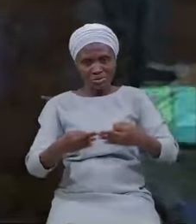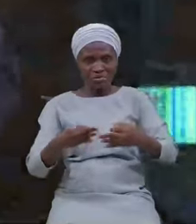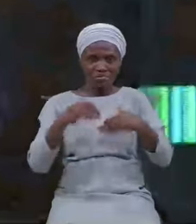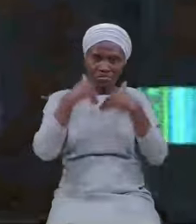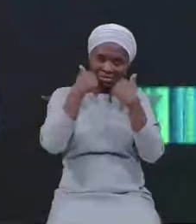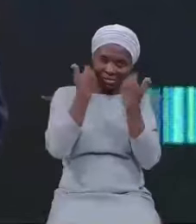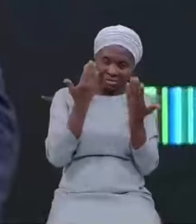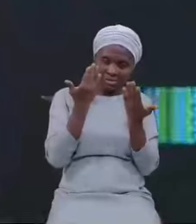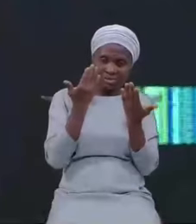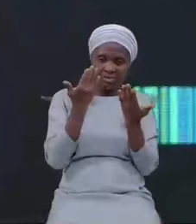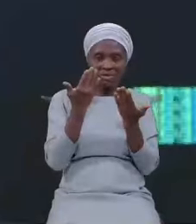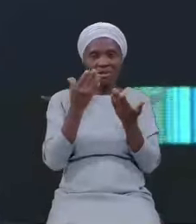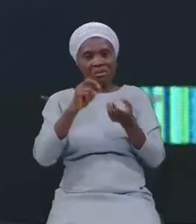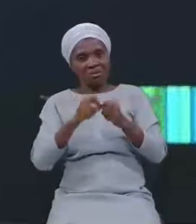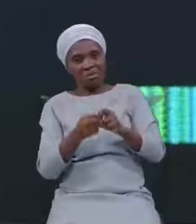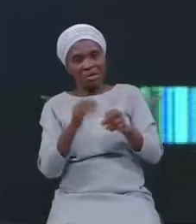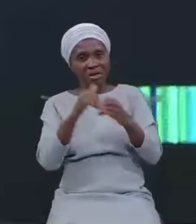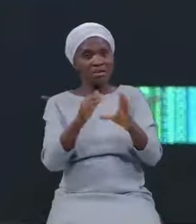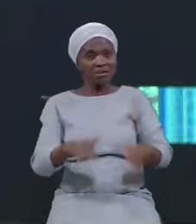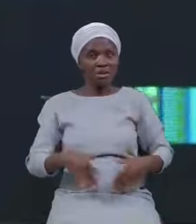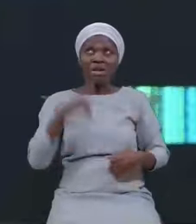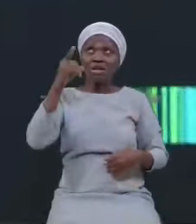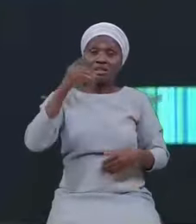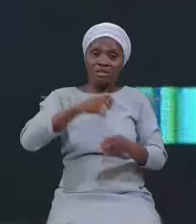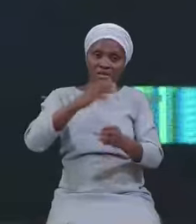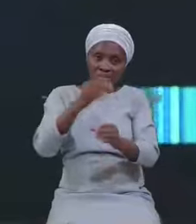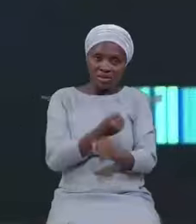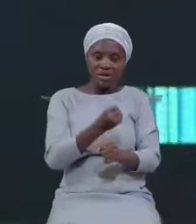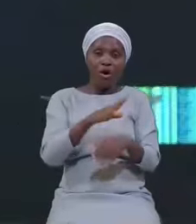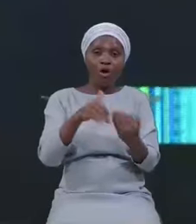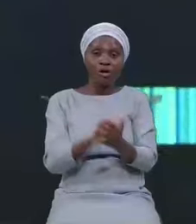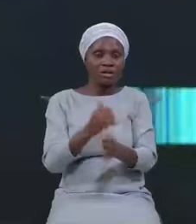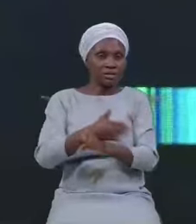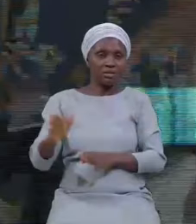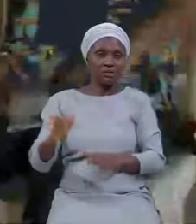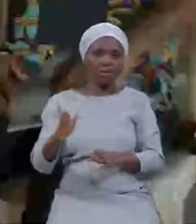cela. Le Seigneur te donnera la grâce et la gloire.